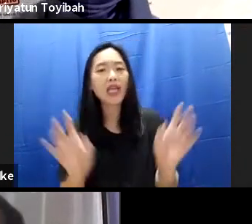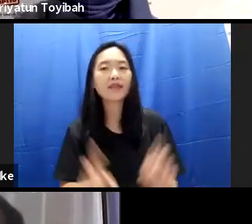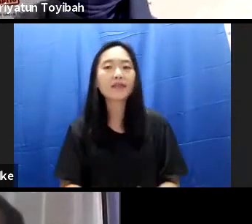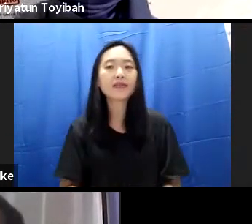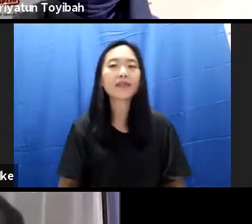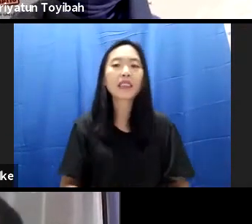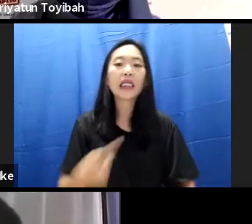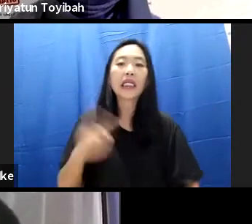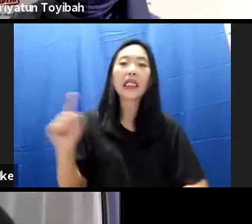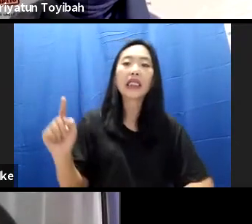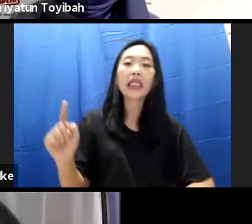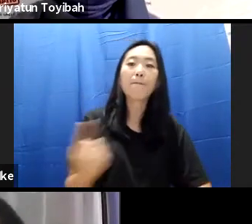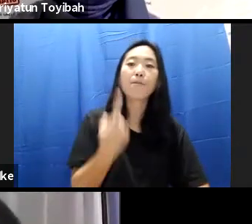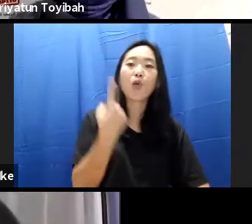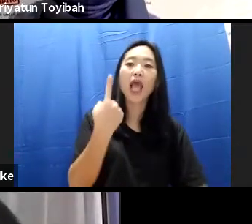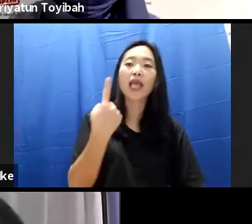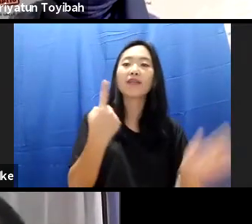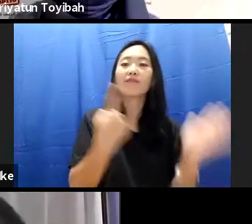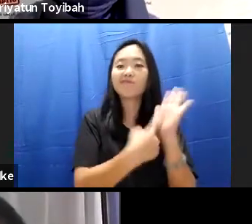dengan